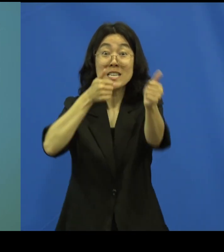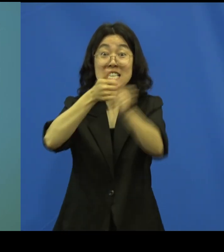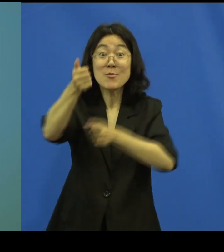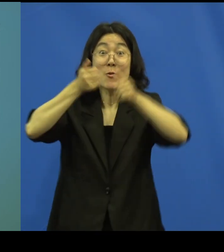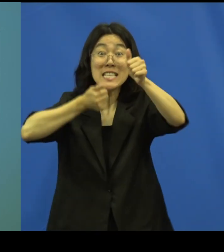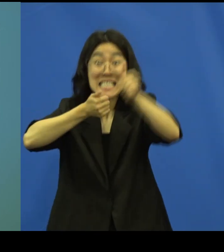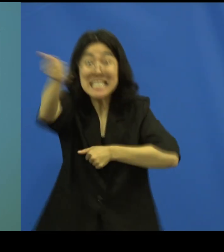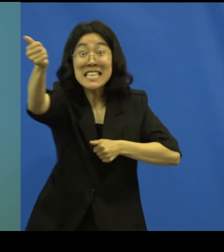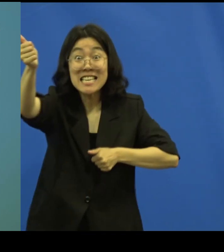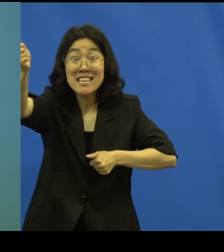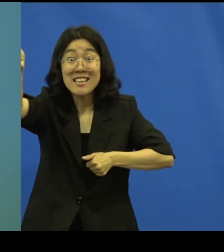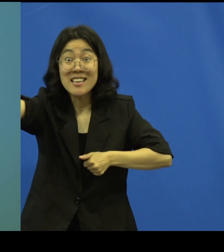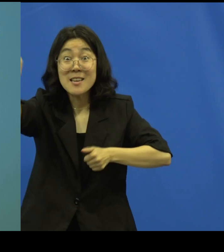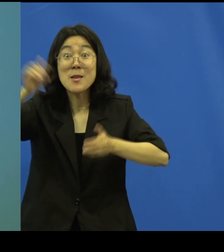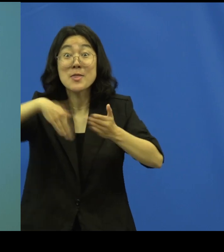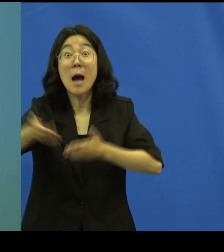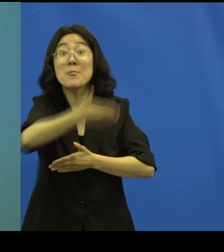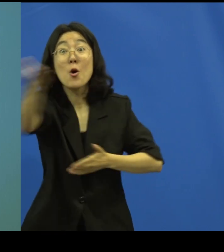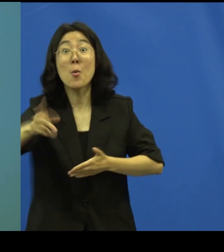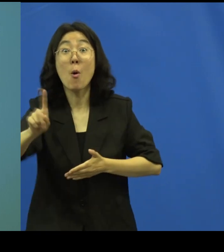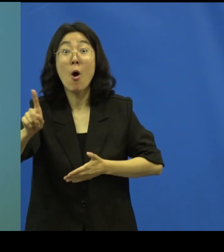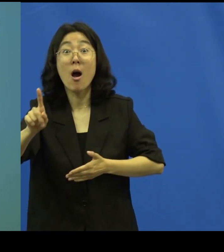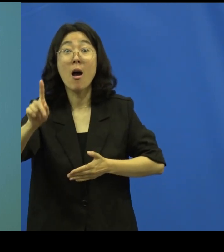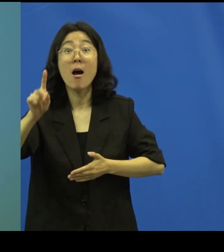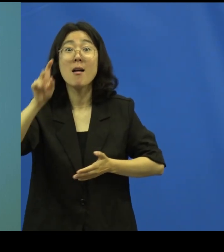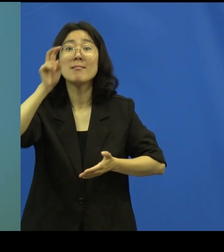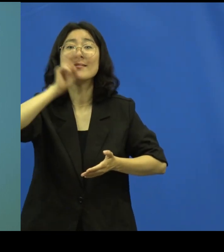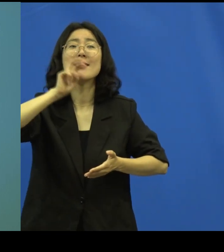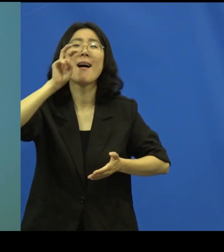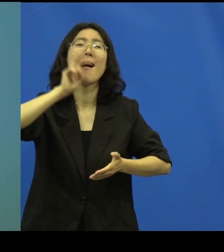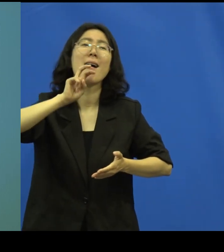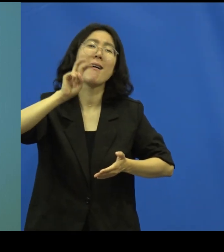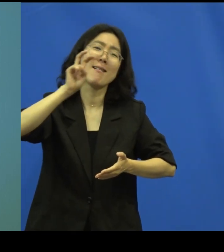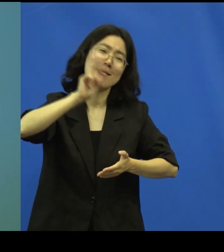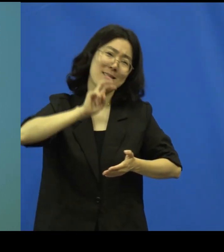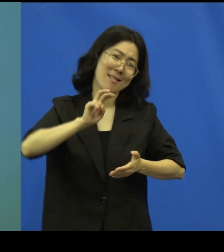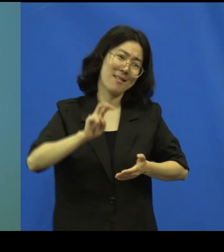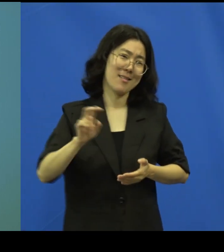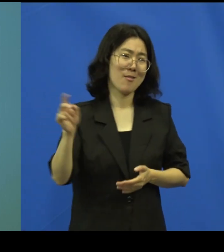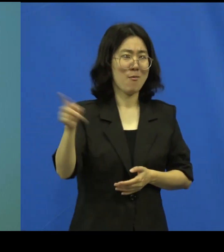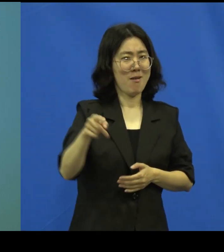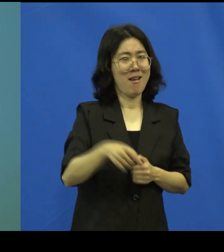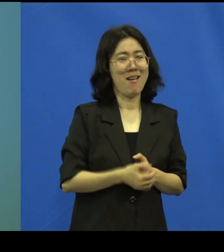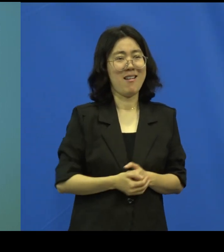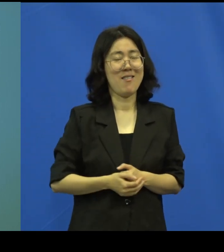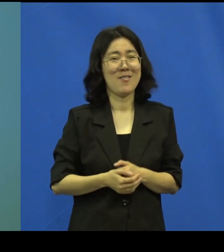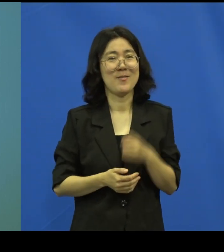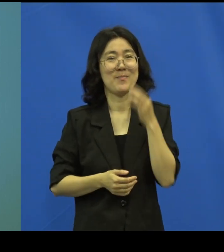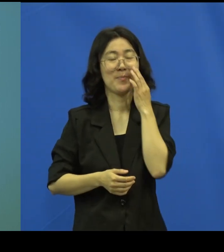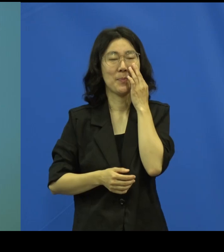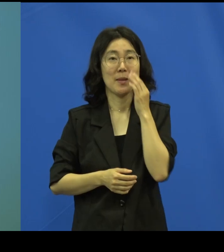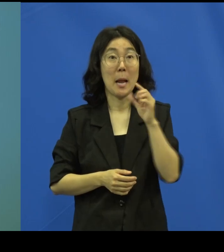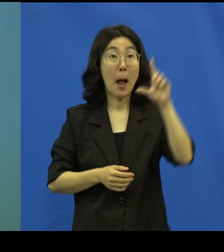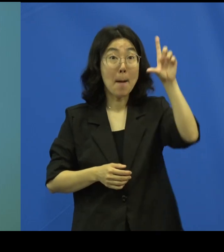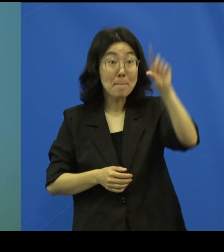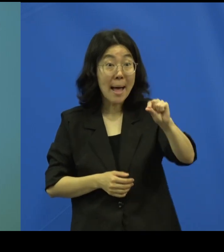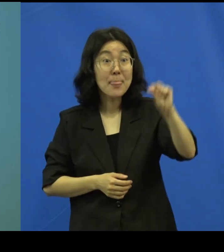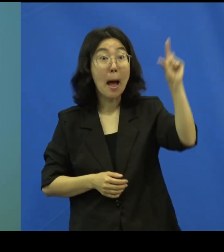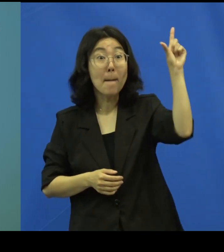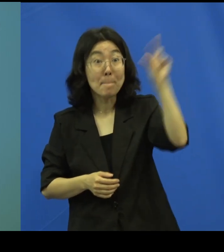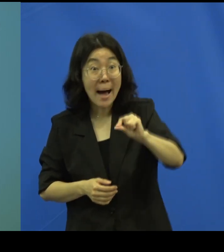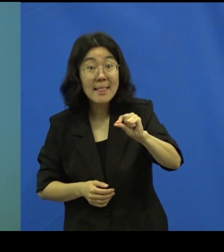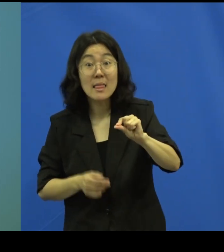천천이라고 그랬어요. 그러니까 만만이요 천천이라는 말은, 이 만이라는 숫자는요, 헬라어로 표현할